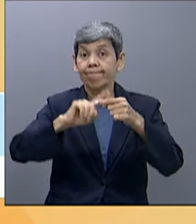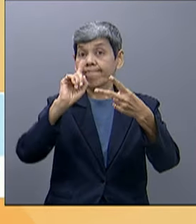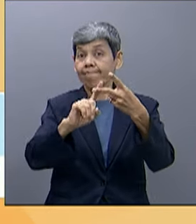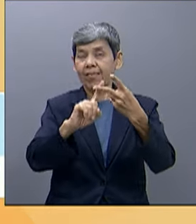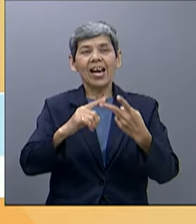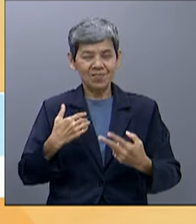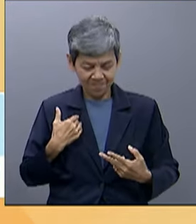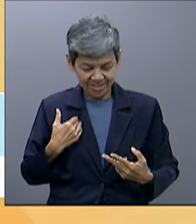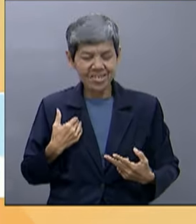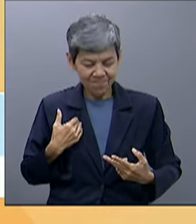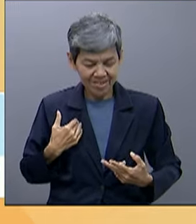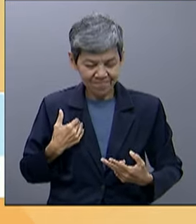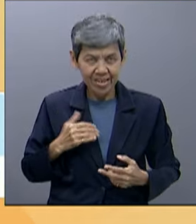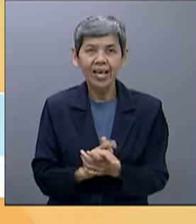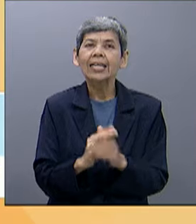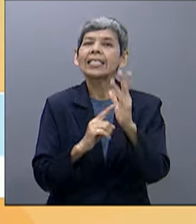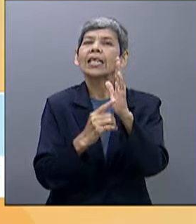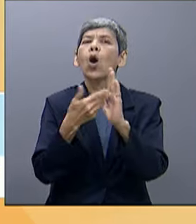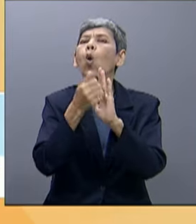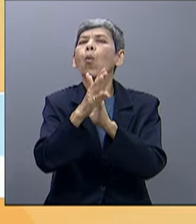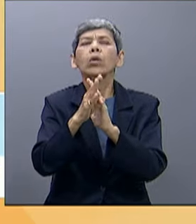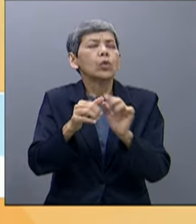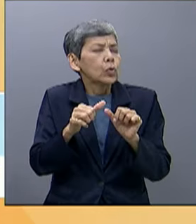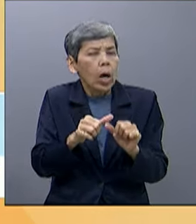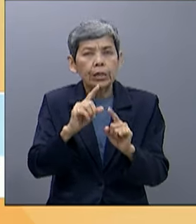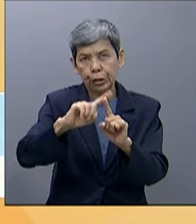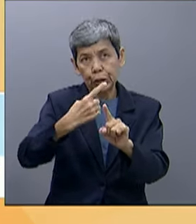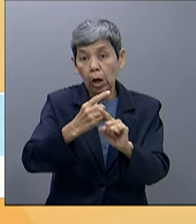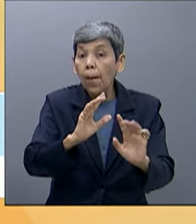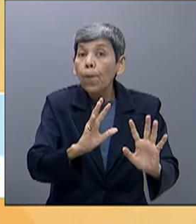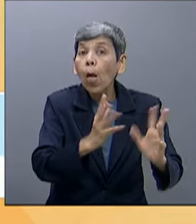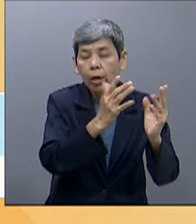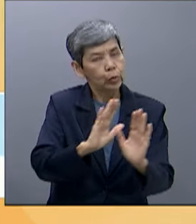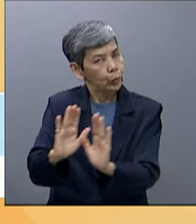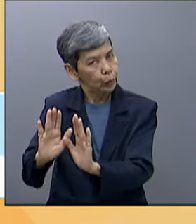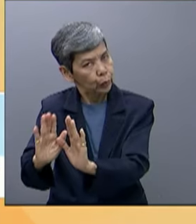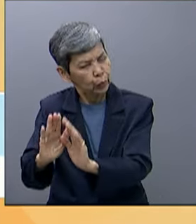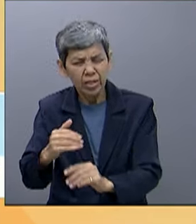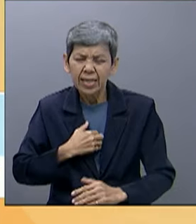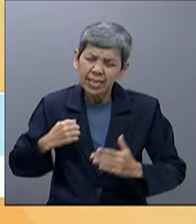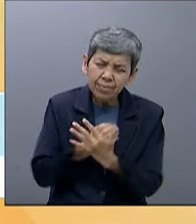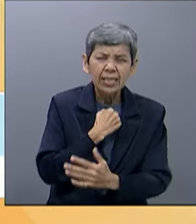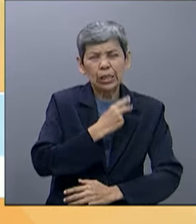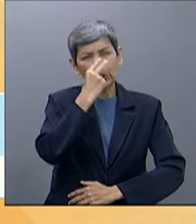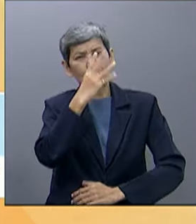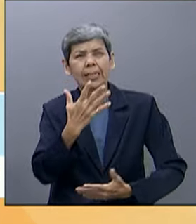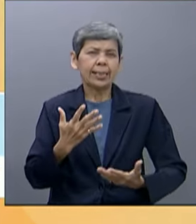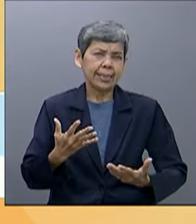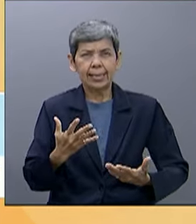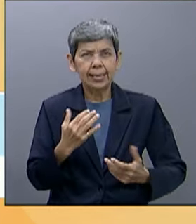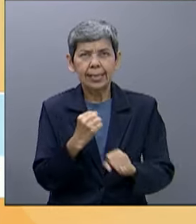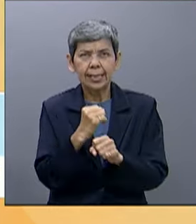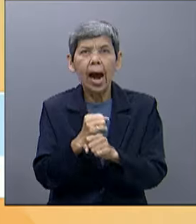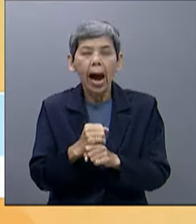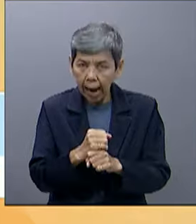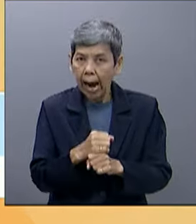ราก็จะมีกิจกรรมเทียนอุบลจนได้ตลอดเดือนคือหลังจากจบกิจกรรมแล้วเนี่ยทุกท่านที่พลาดการชมงานในช่วงงานก็